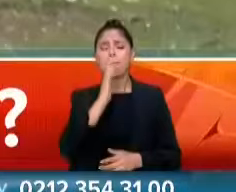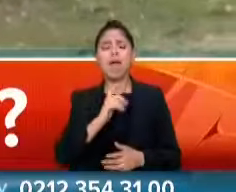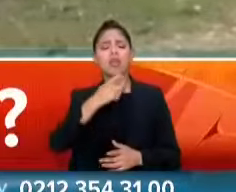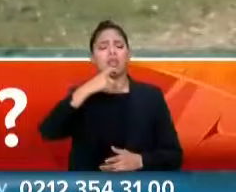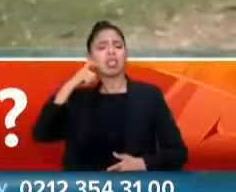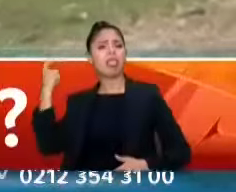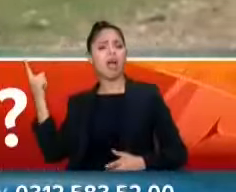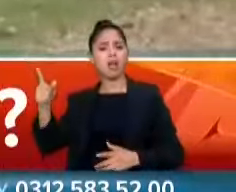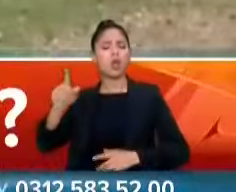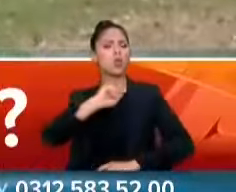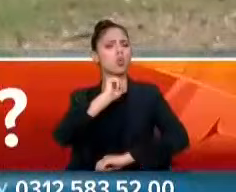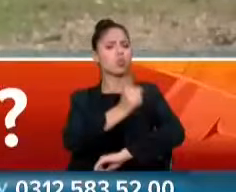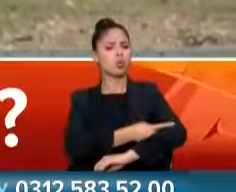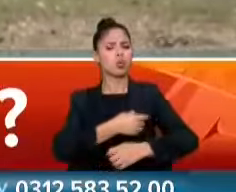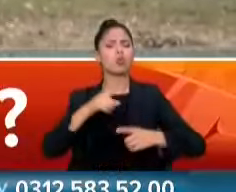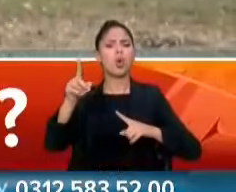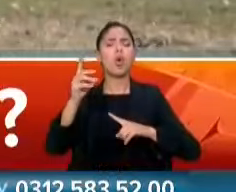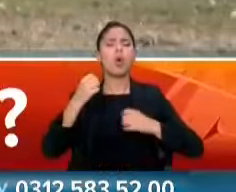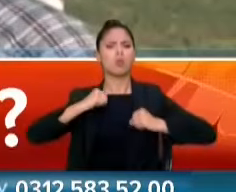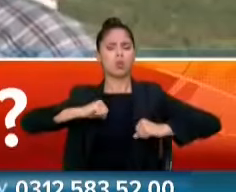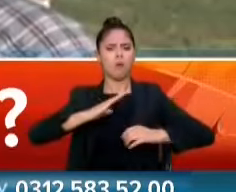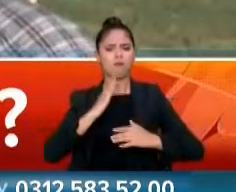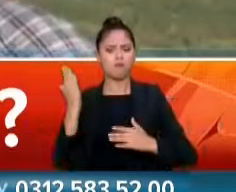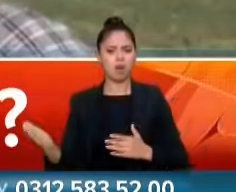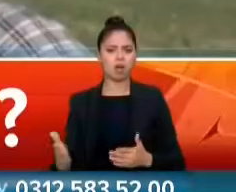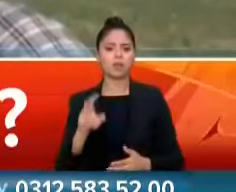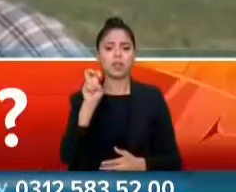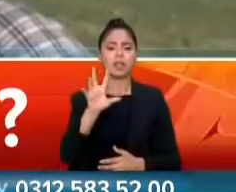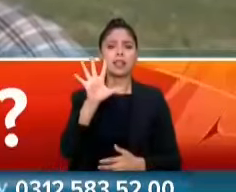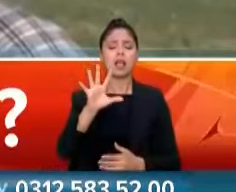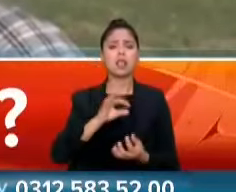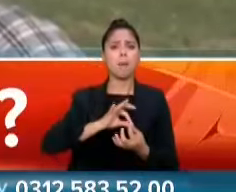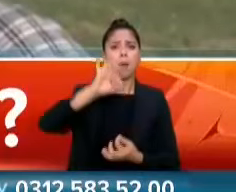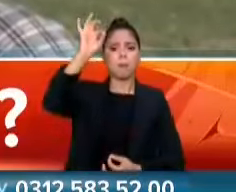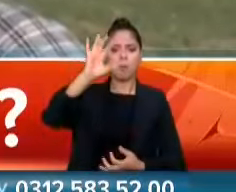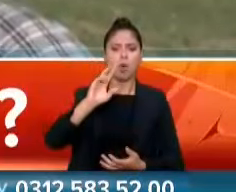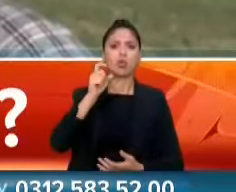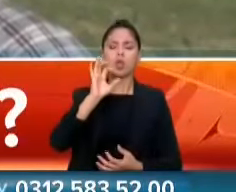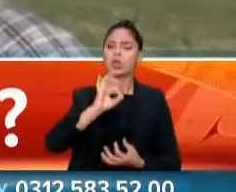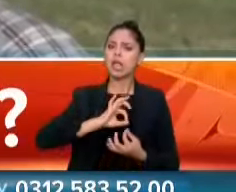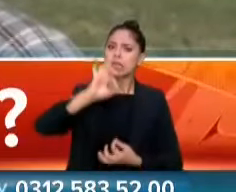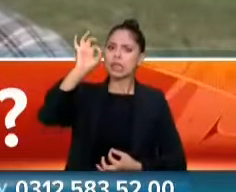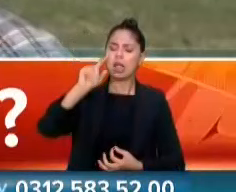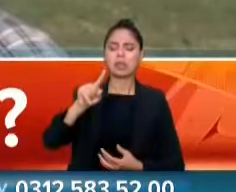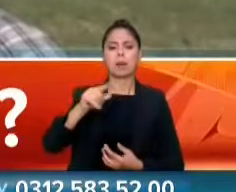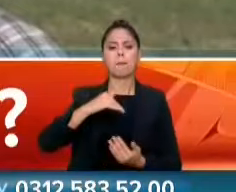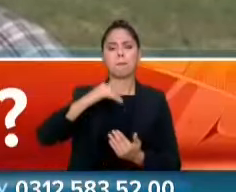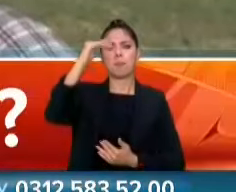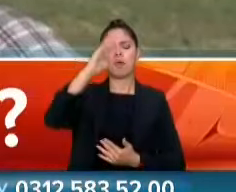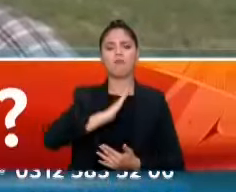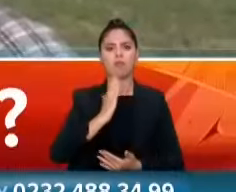birliği ve gücüyle diğer köpeklere üstünlük sağlıyor tek sen beş santim 90 santim arasında değişmektedir